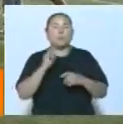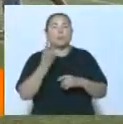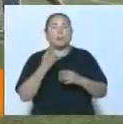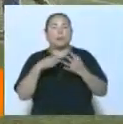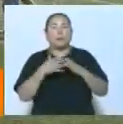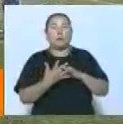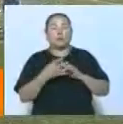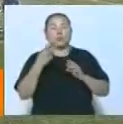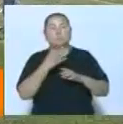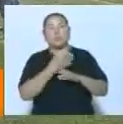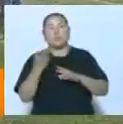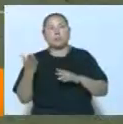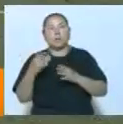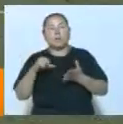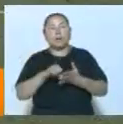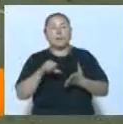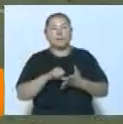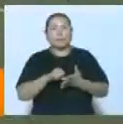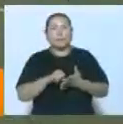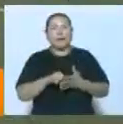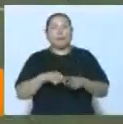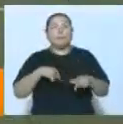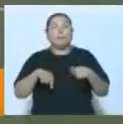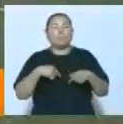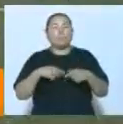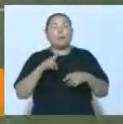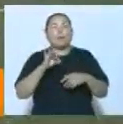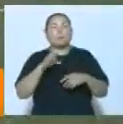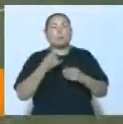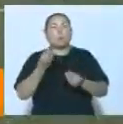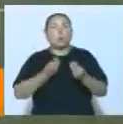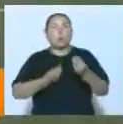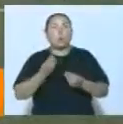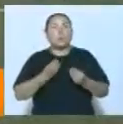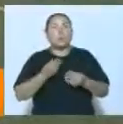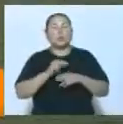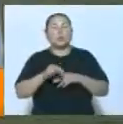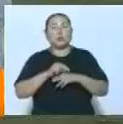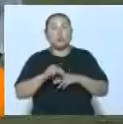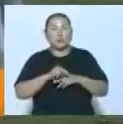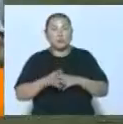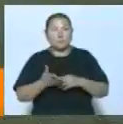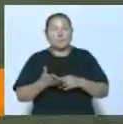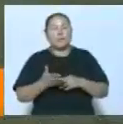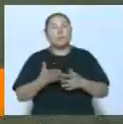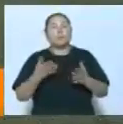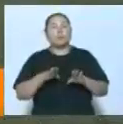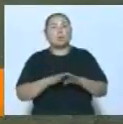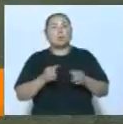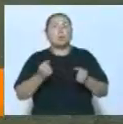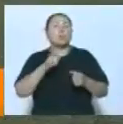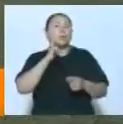ауылынан 20-ға жуық жасөспірім қатысты. Кәсіби футболшылар балаларға ойынның қыр-сырын үйретіп жаттығуды жасады. Осылайша